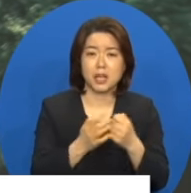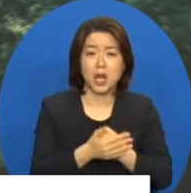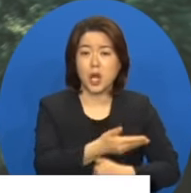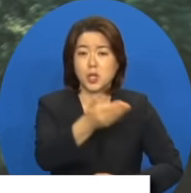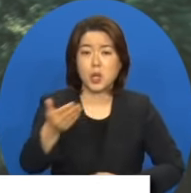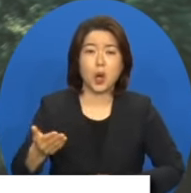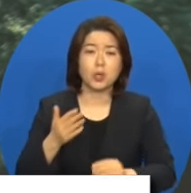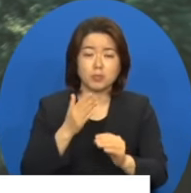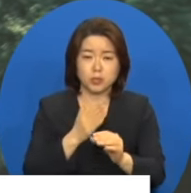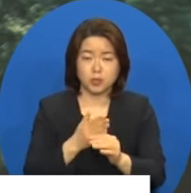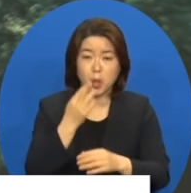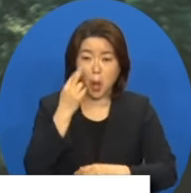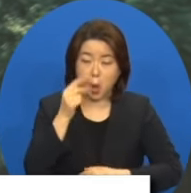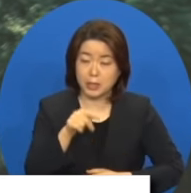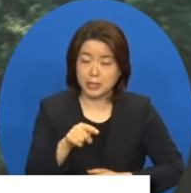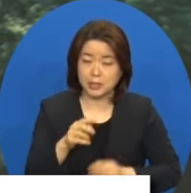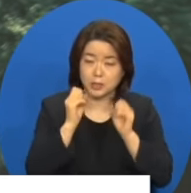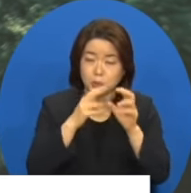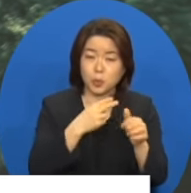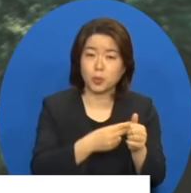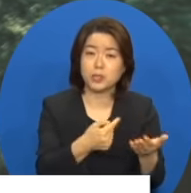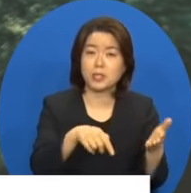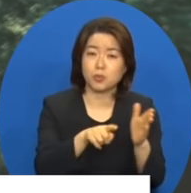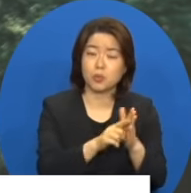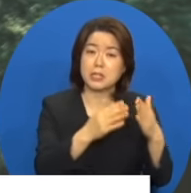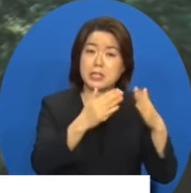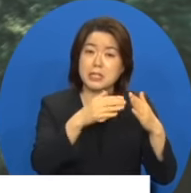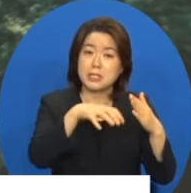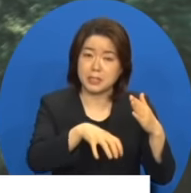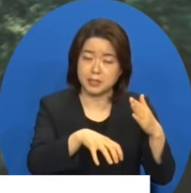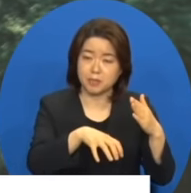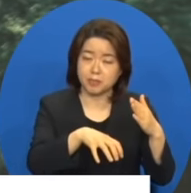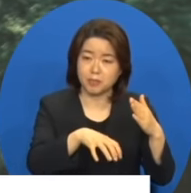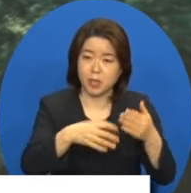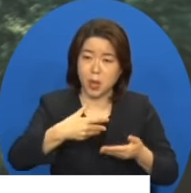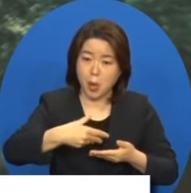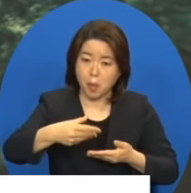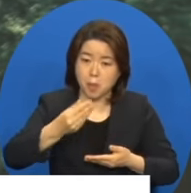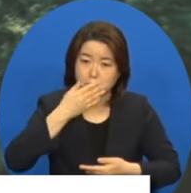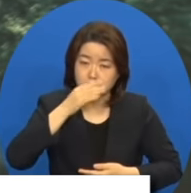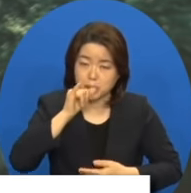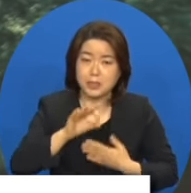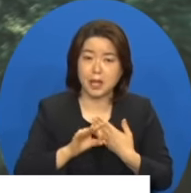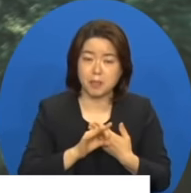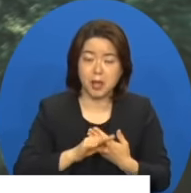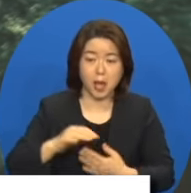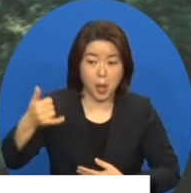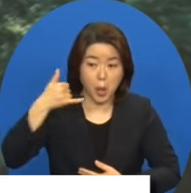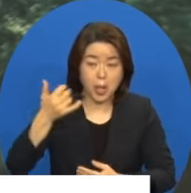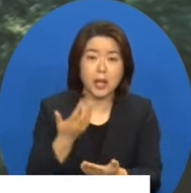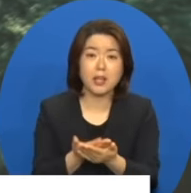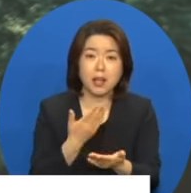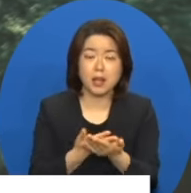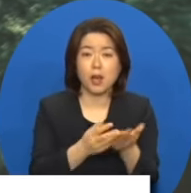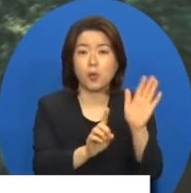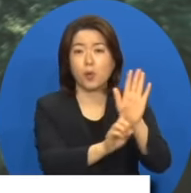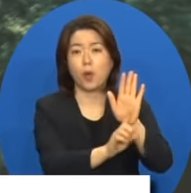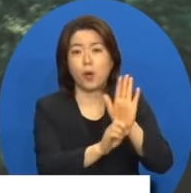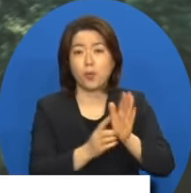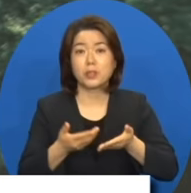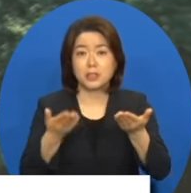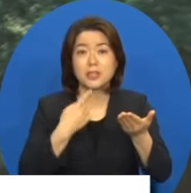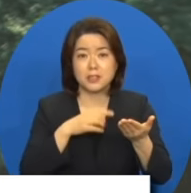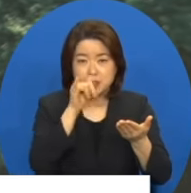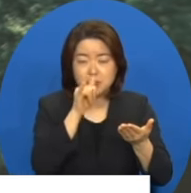중에 혹시 그 선교사님들을 위해서 거처를 좀 제공할 수 있는 분이 있다면 연락을 달라고 광고를